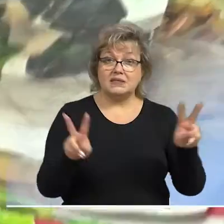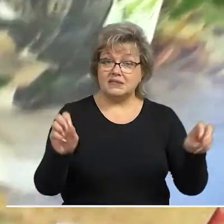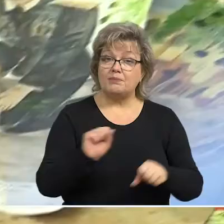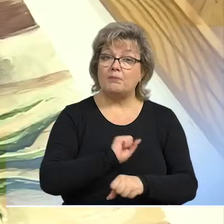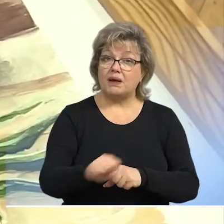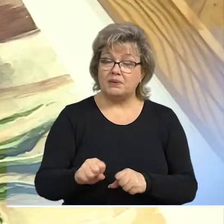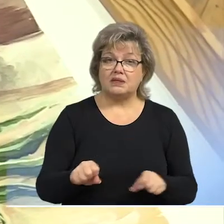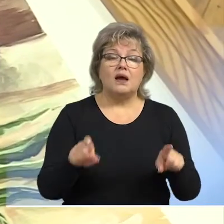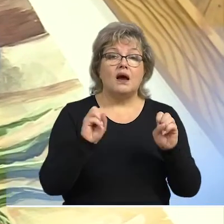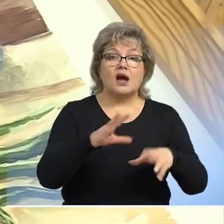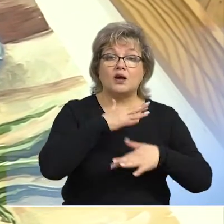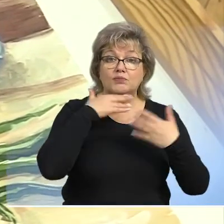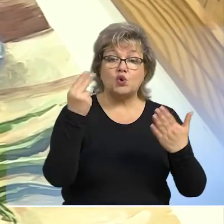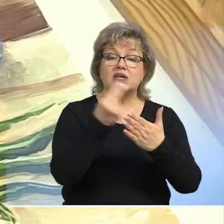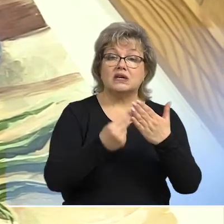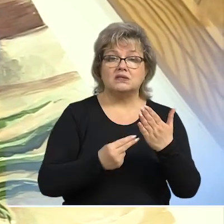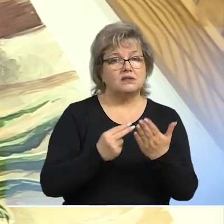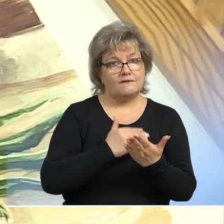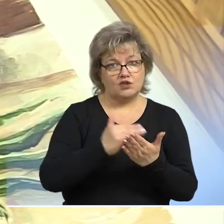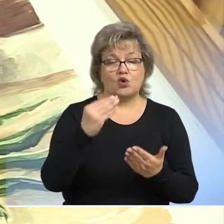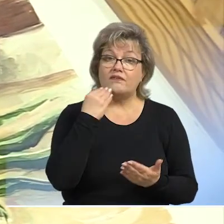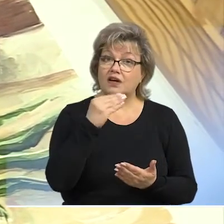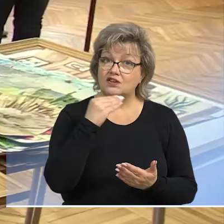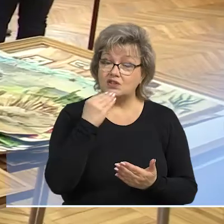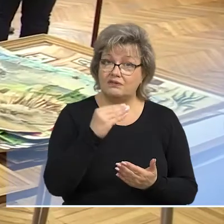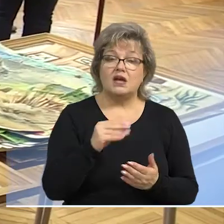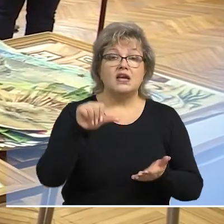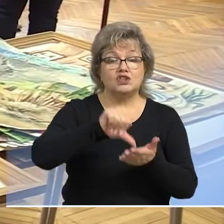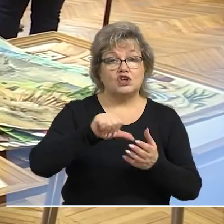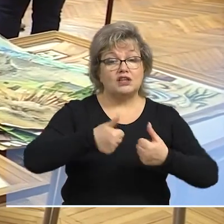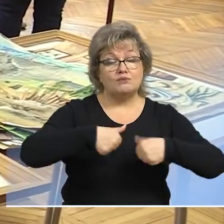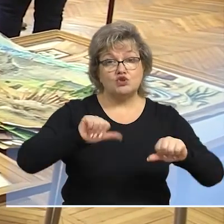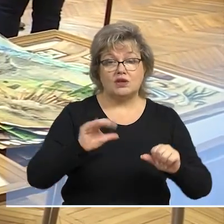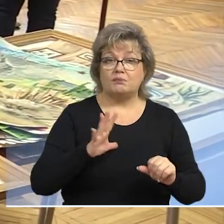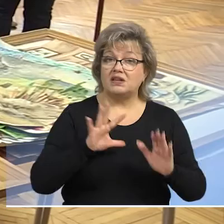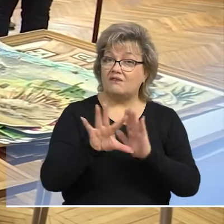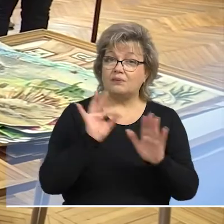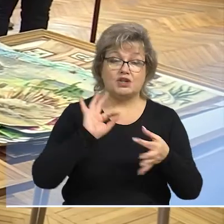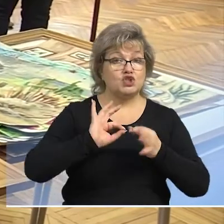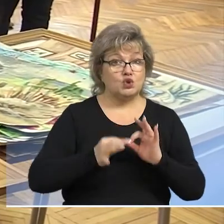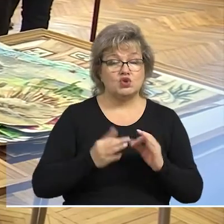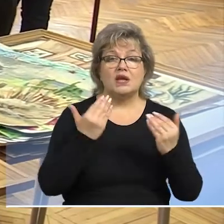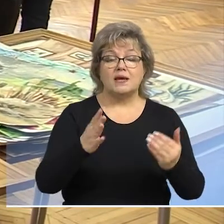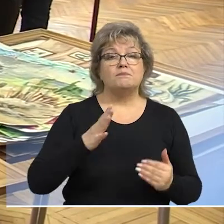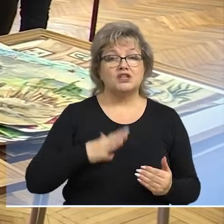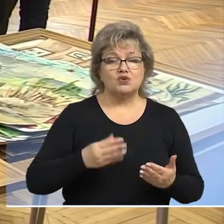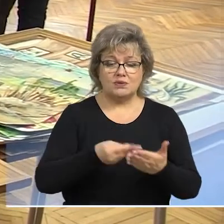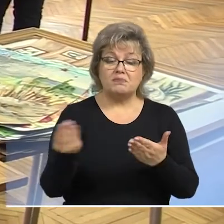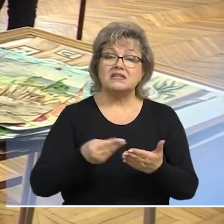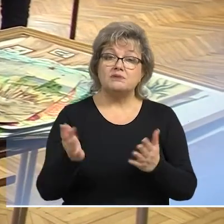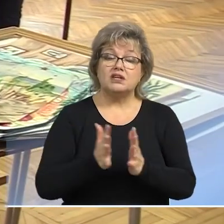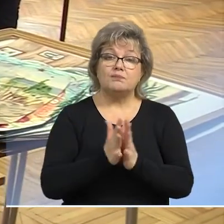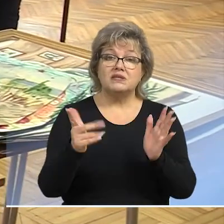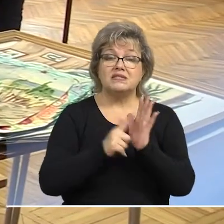прониклись темой победы, так как многие картины высокого качества. И членам жюри выбрать было невероятно сложно, ведь им пришлось